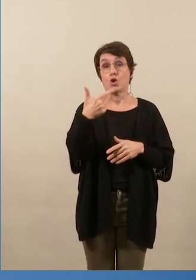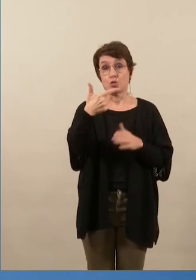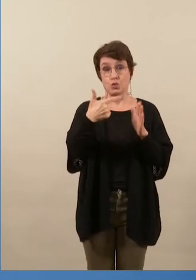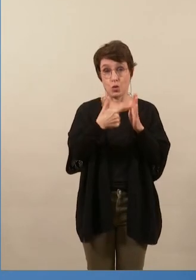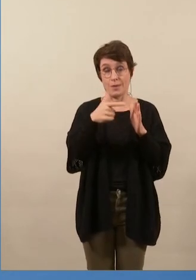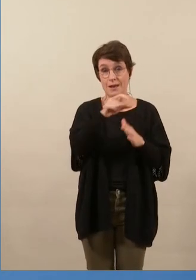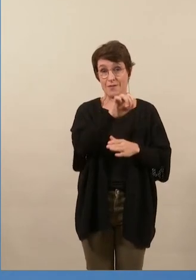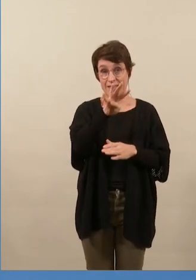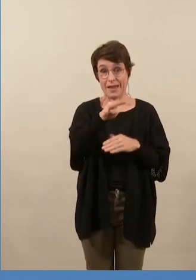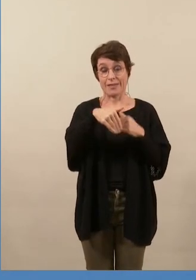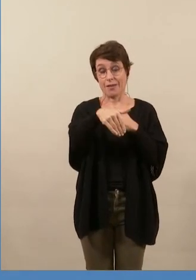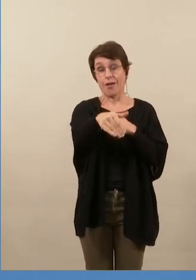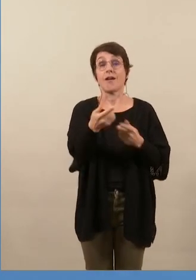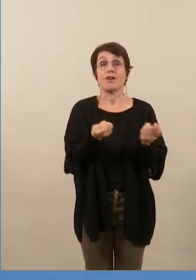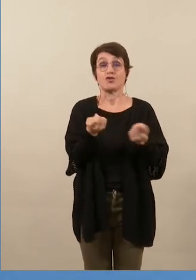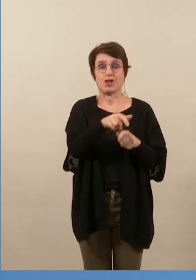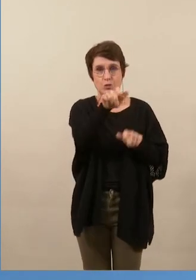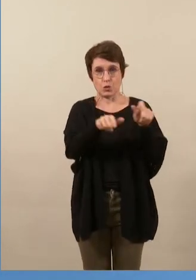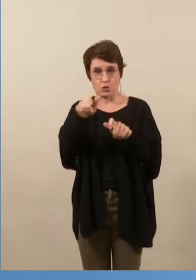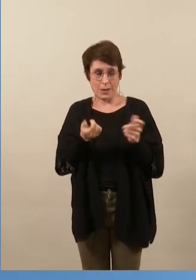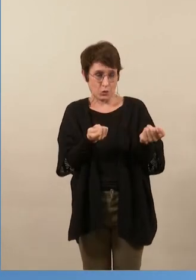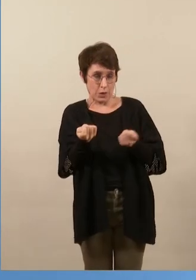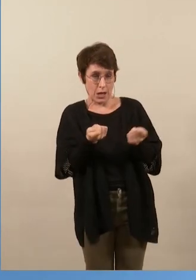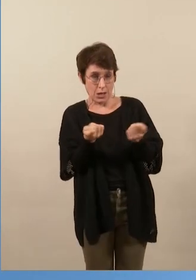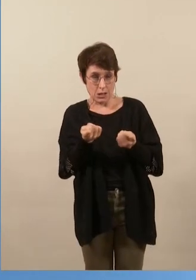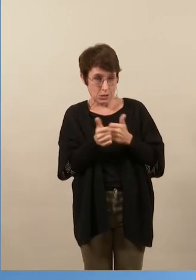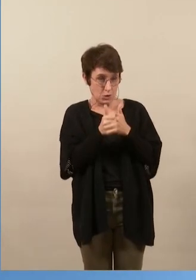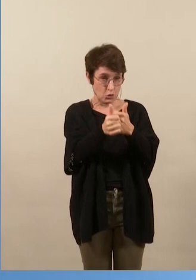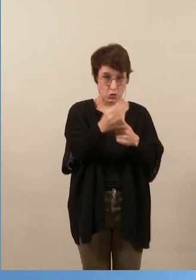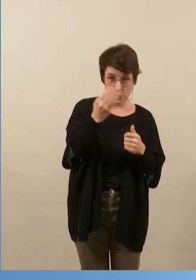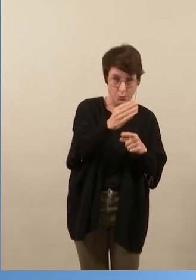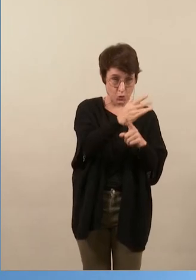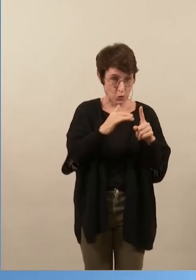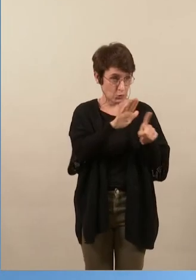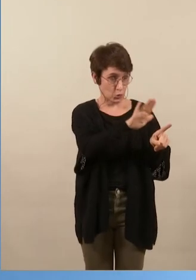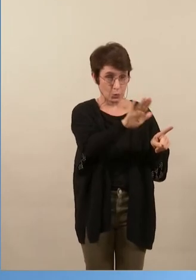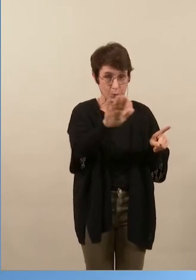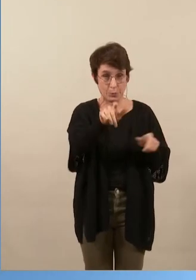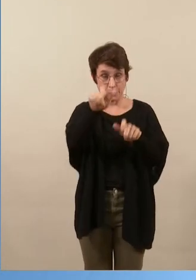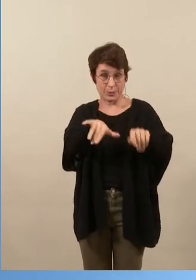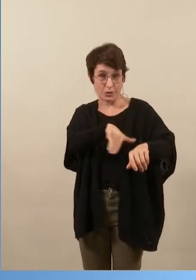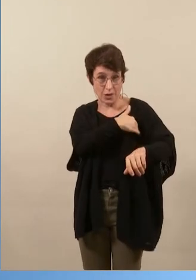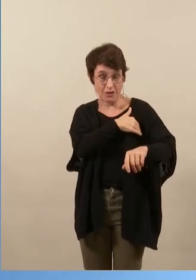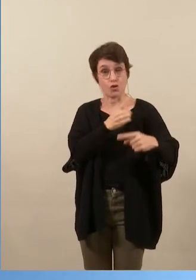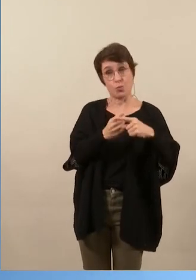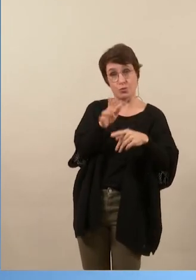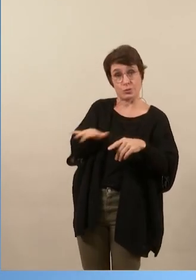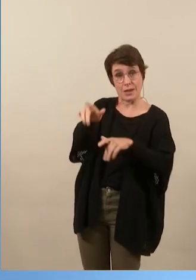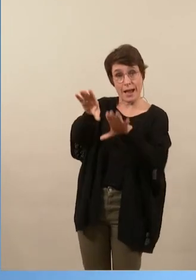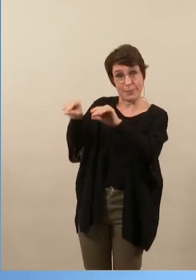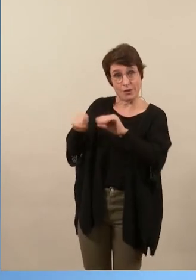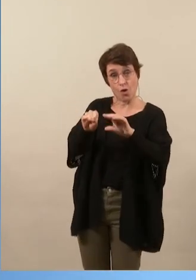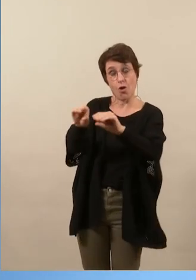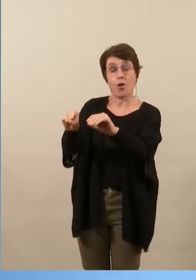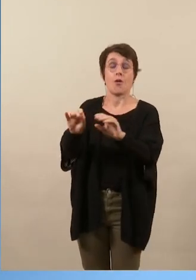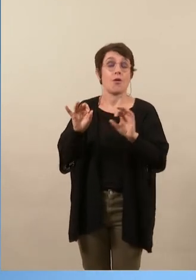personnel continuera à évoluer pour mieux tenir compte des besoins sociaux des agents et de ceux du service public du aux habitants en effet